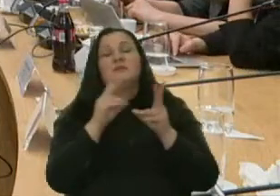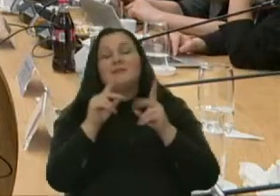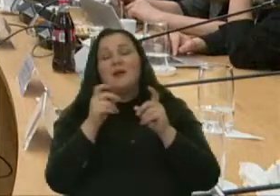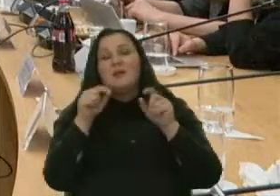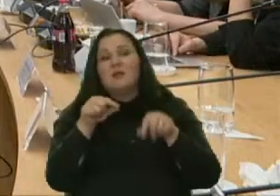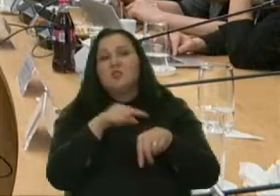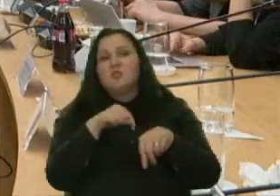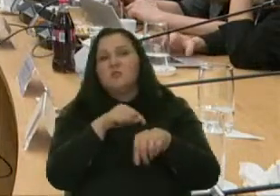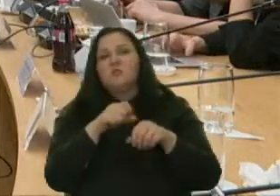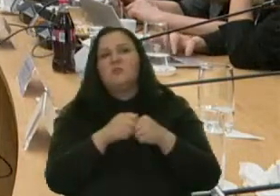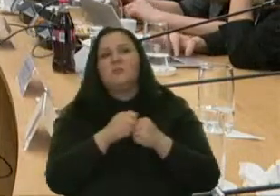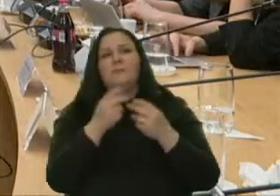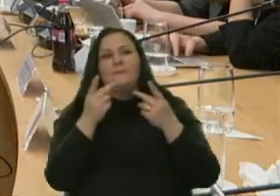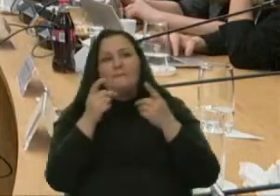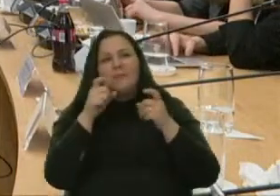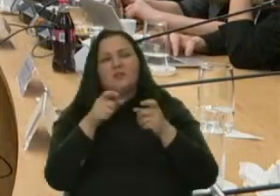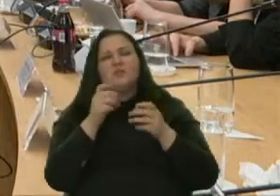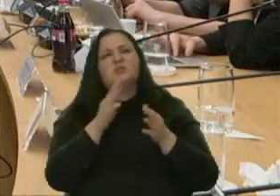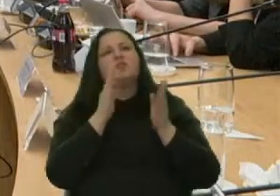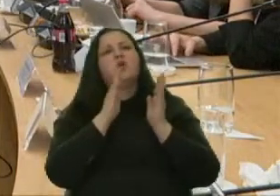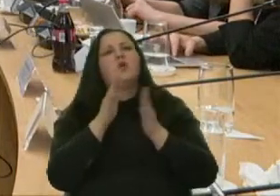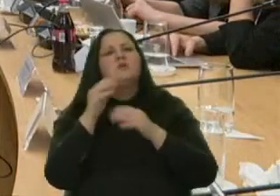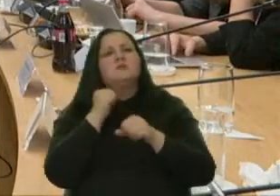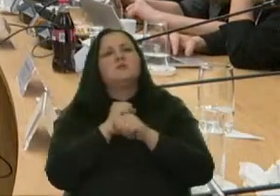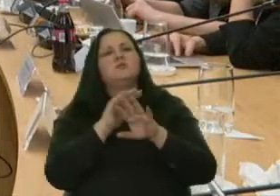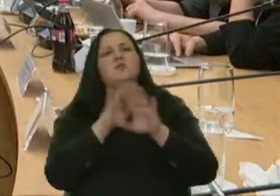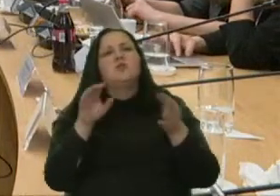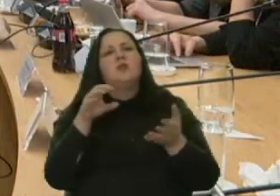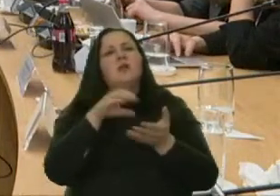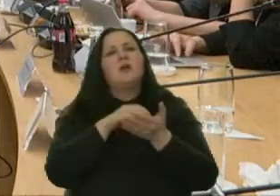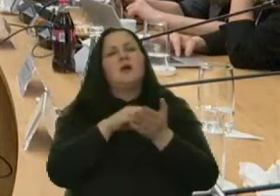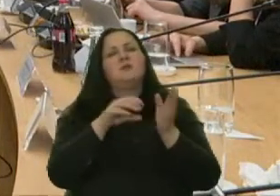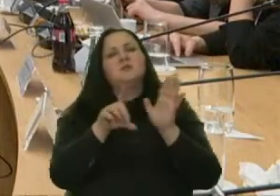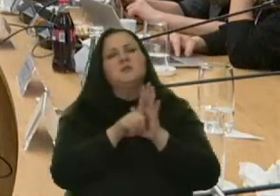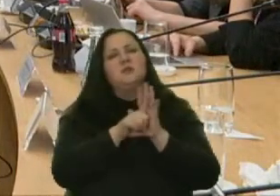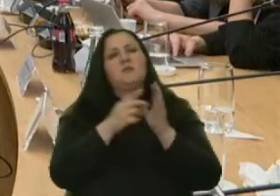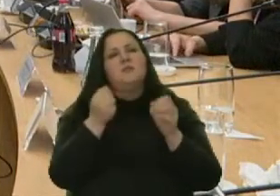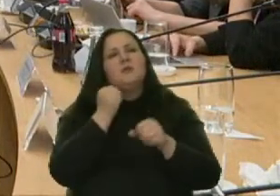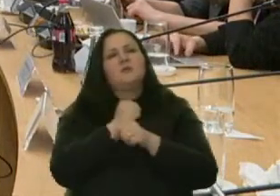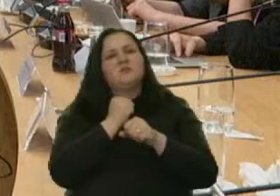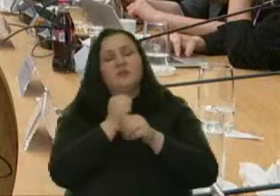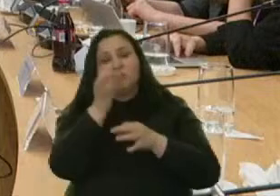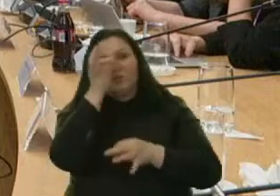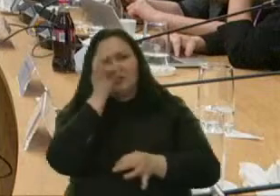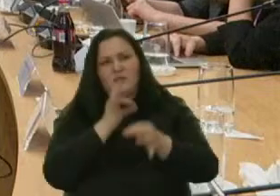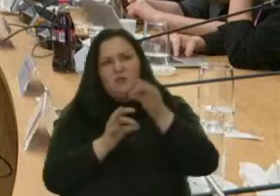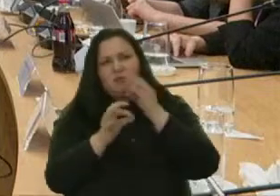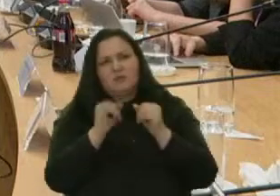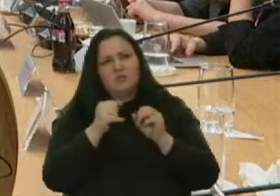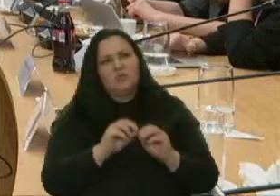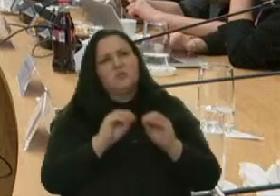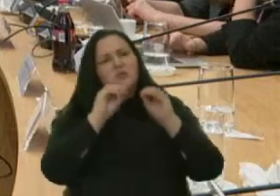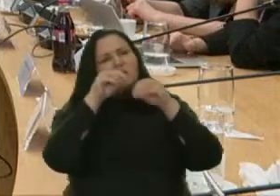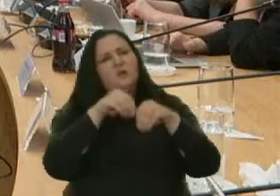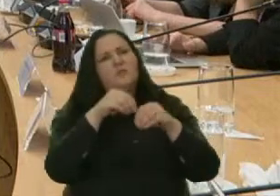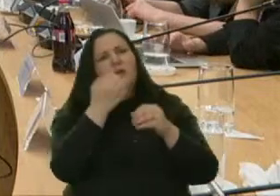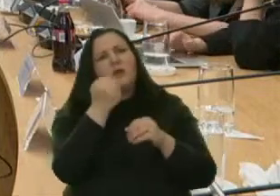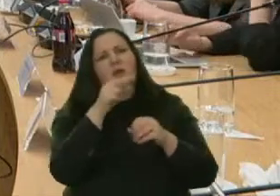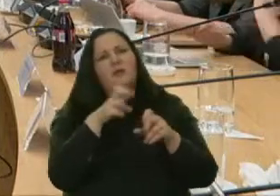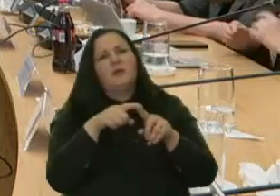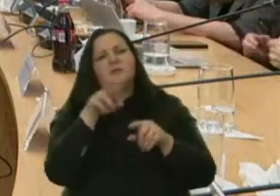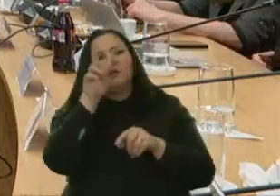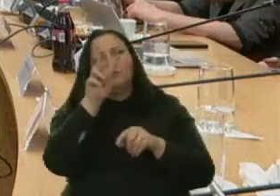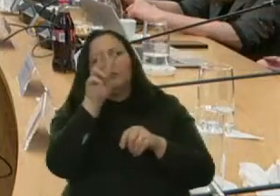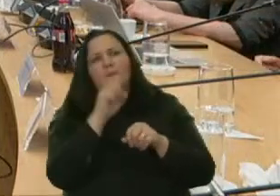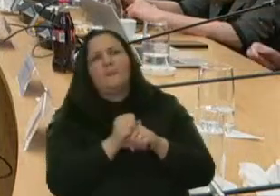acest moment Din păcate pe acest ordin se realizează doar cadrul legislativ pentru a se realiza transferul și se așează pe anexa 2